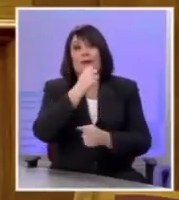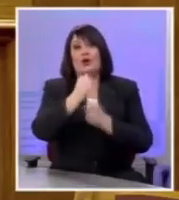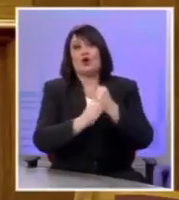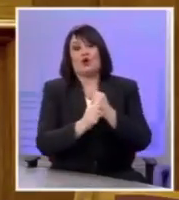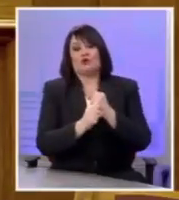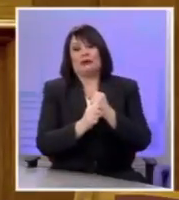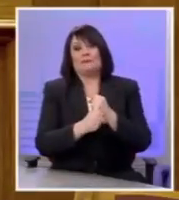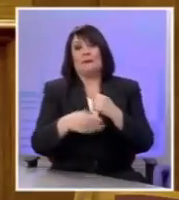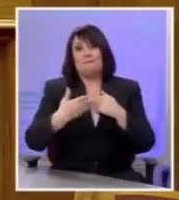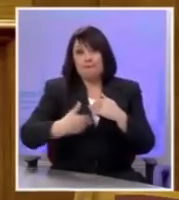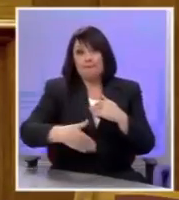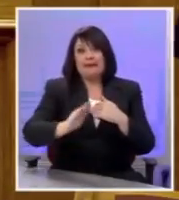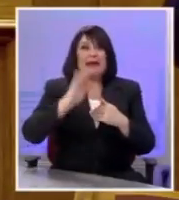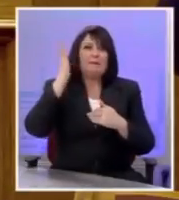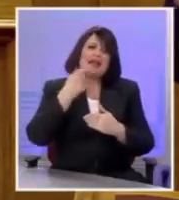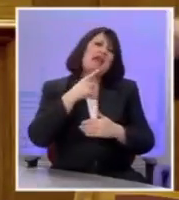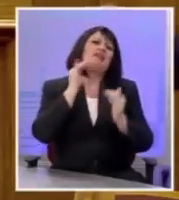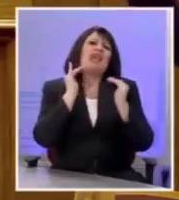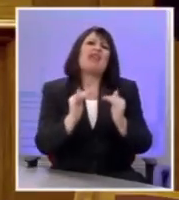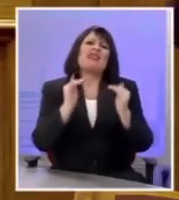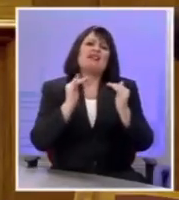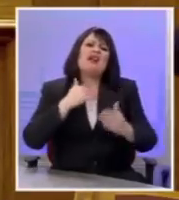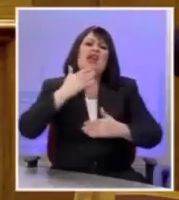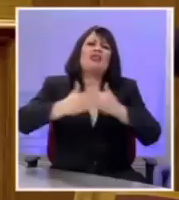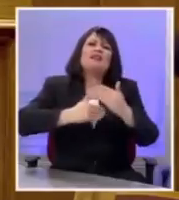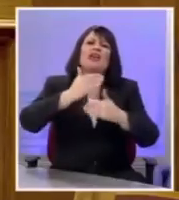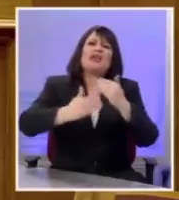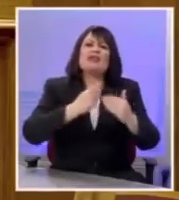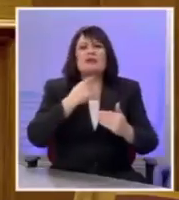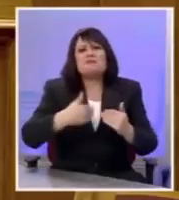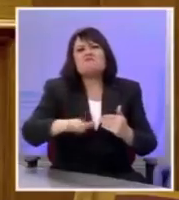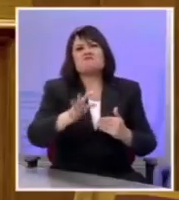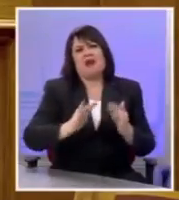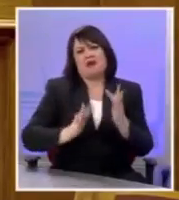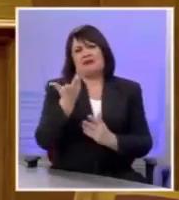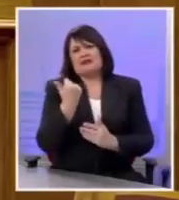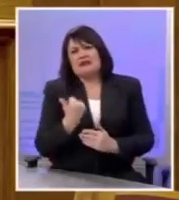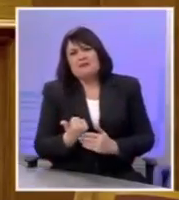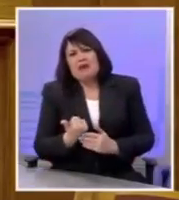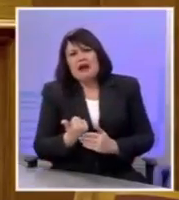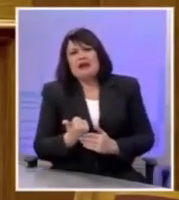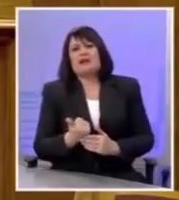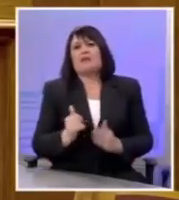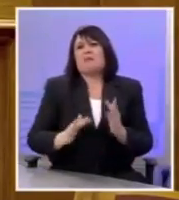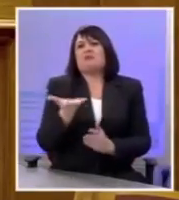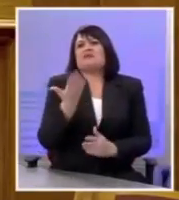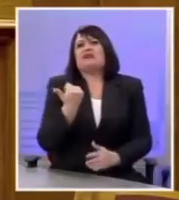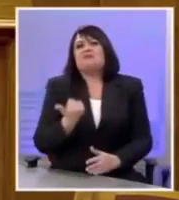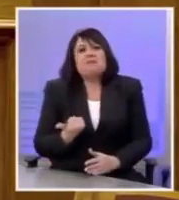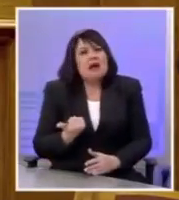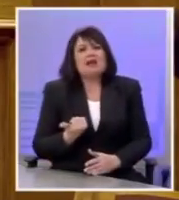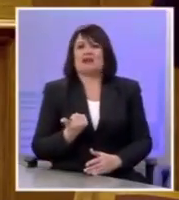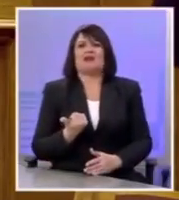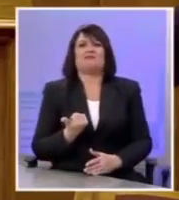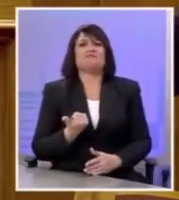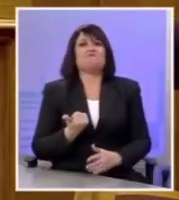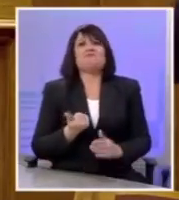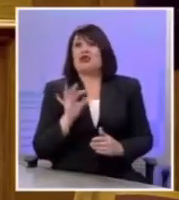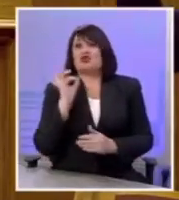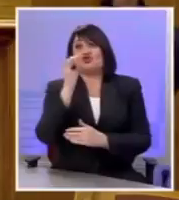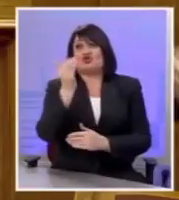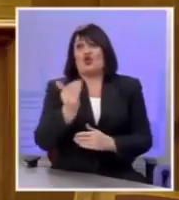θα γυρίσουμε στο παλιό φαύλο κύκλο, που δεν θα υπάρχει τόσο μεγάλη ανάπτυξη. Και αν δεν υπάρχει τόσο μεγάλη ανάπτυξη, δεν θα είμαστε κοντά στους